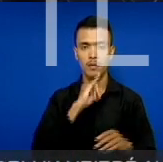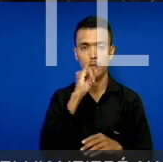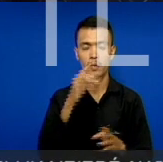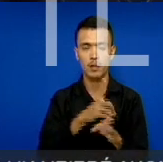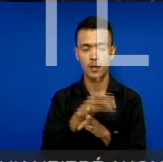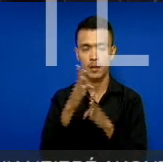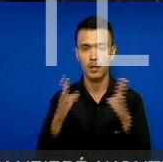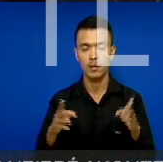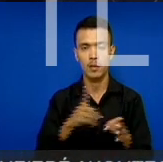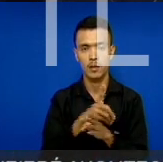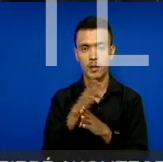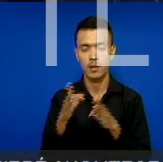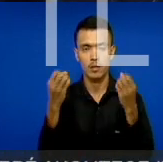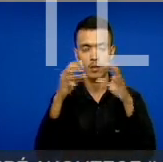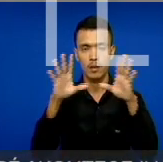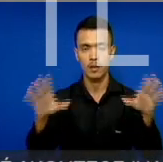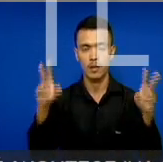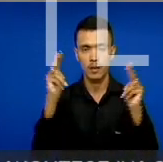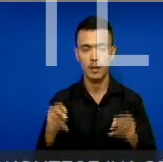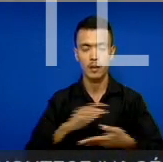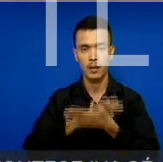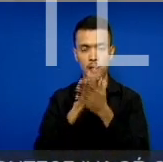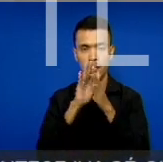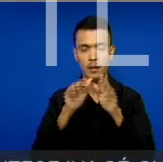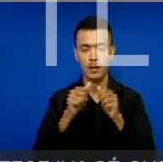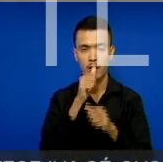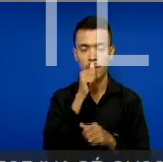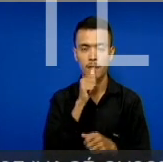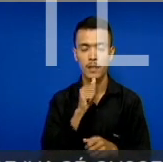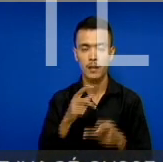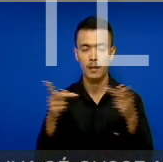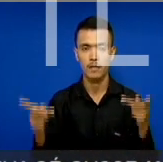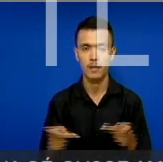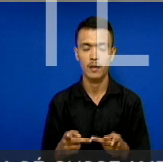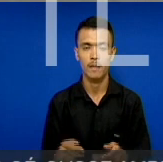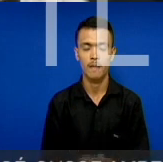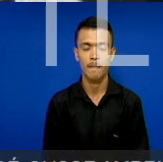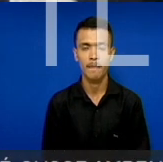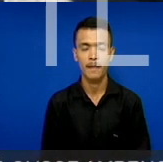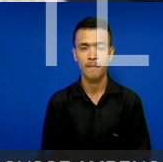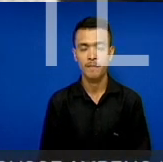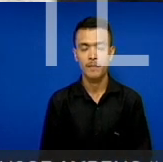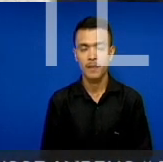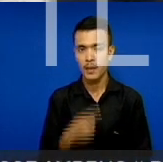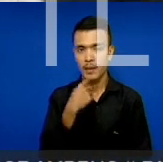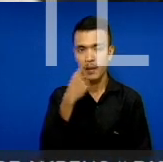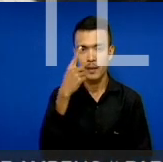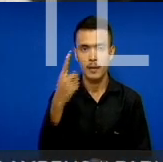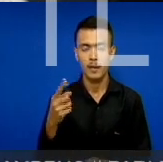nela ia, nia tenke hakumate ia pate. Diretor Jeral Prevensaun Antikorupsaun, Rosario Saldanha de Araújo